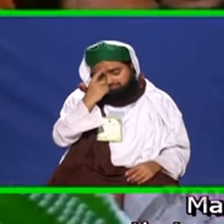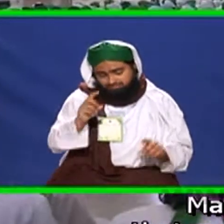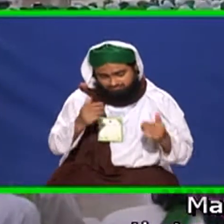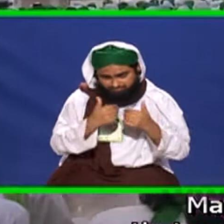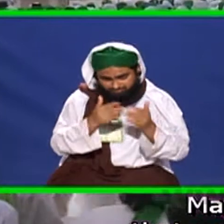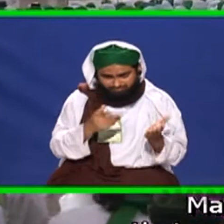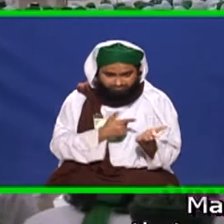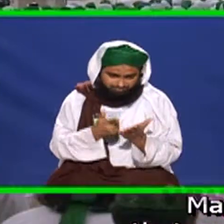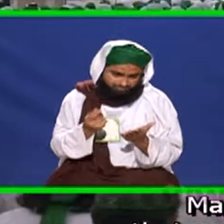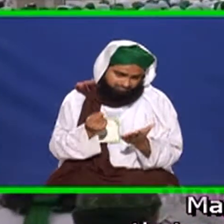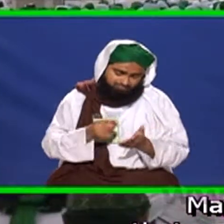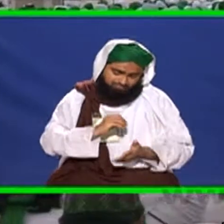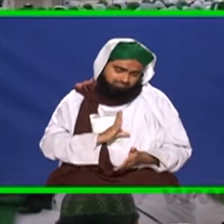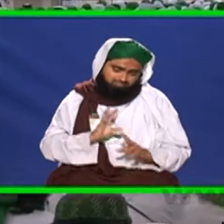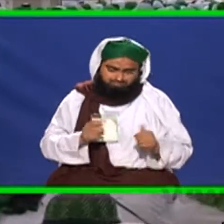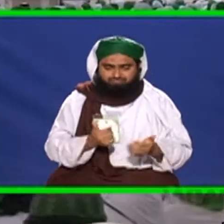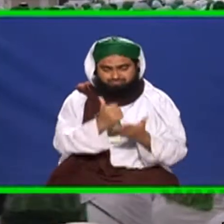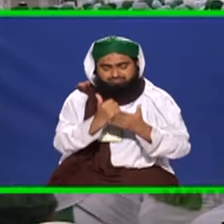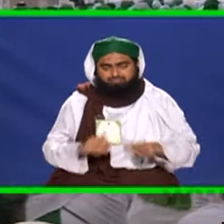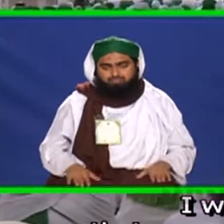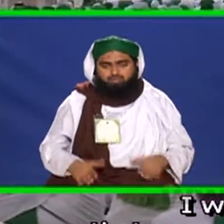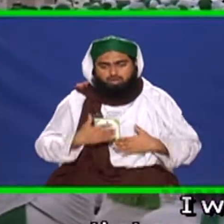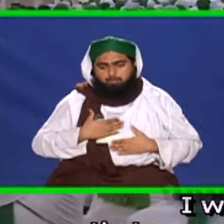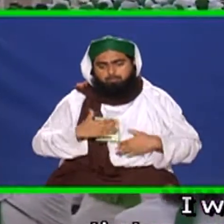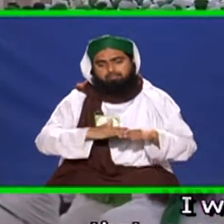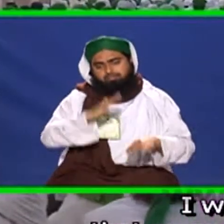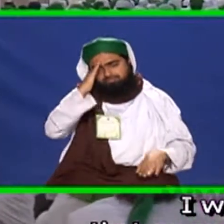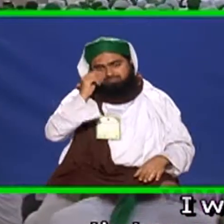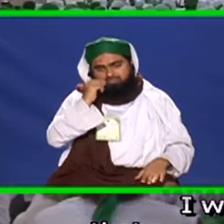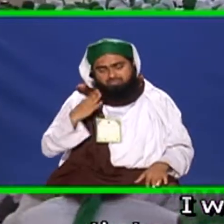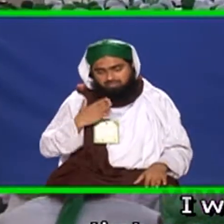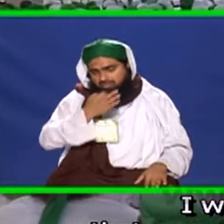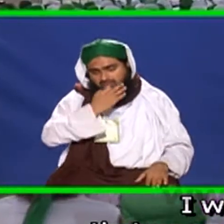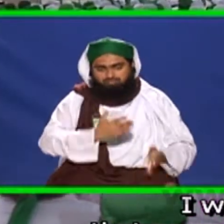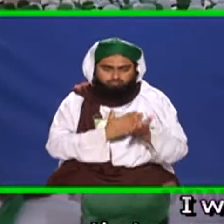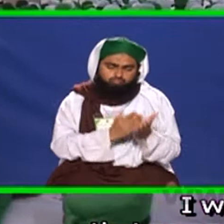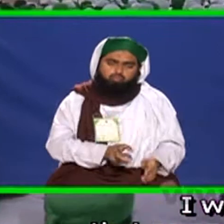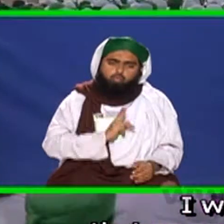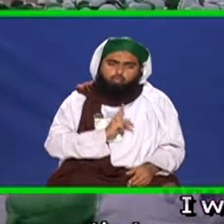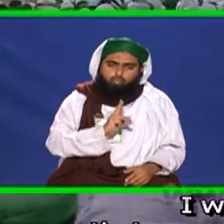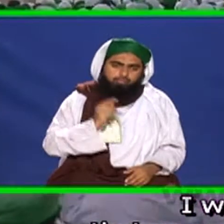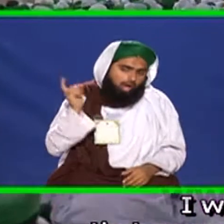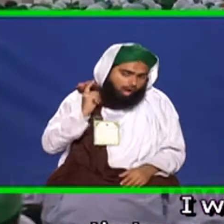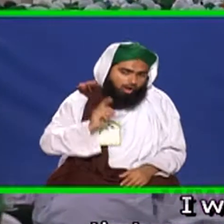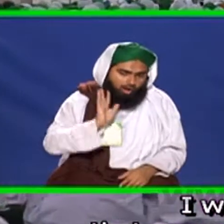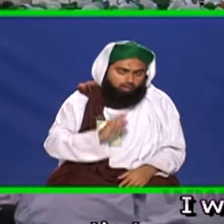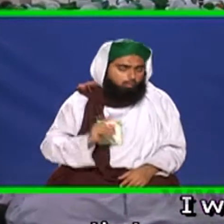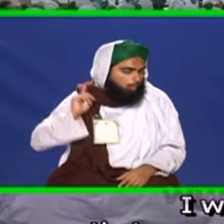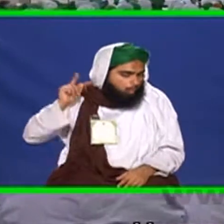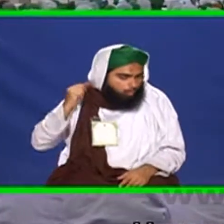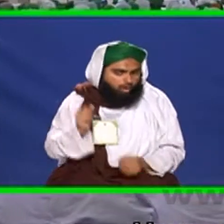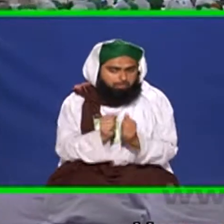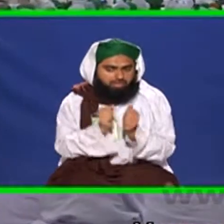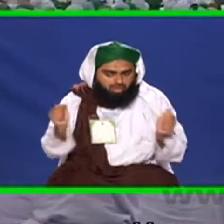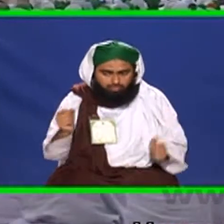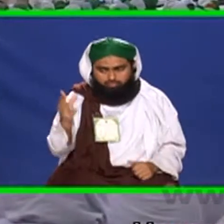جائیں. تو میرے اسلامی بھائیوں، میں کر رہا تھا کہ ہم سنتے رہتے ہیں کہ غلام آزاد کرنے کا اتنا ثواب اتنا ثواب،